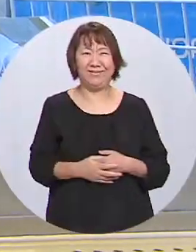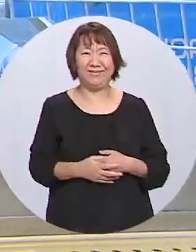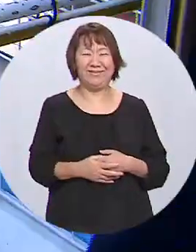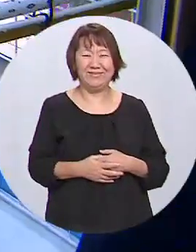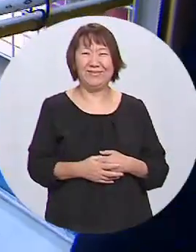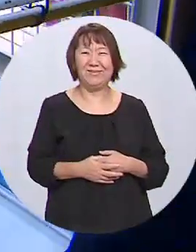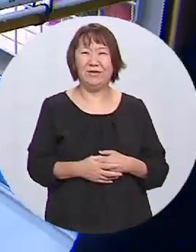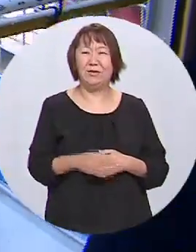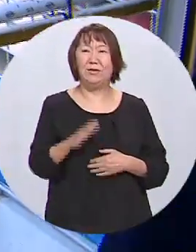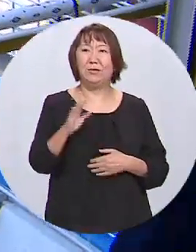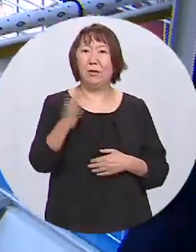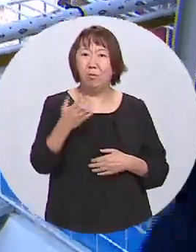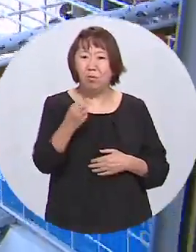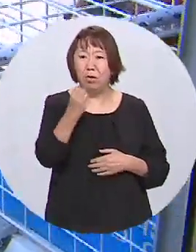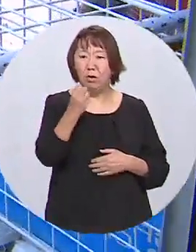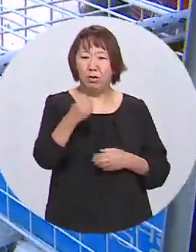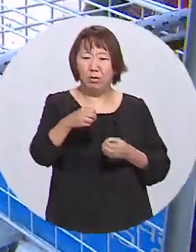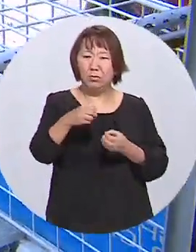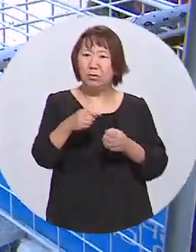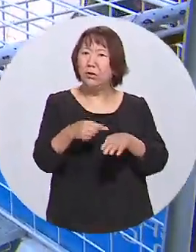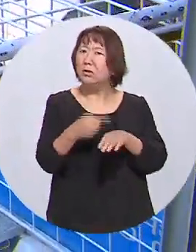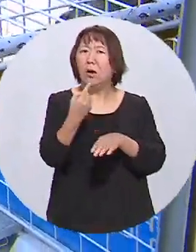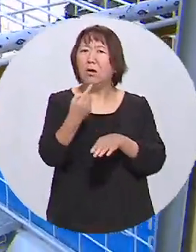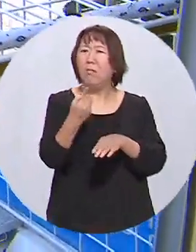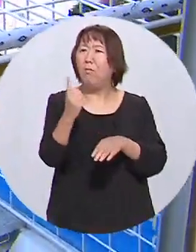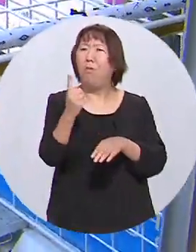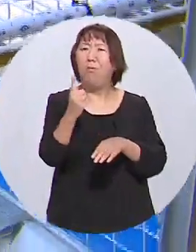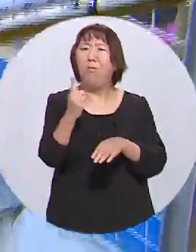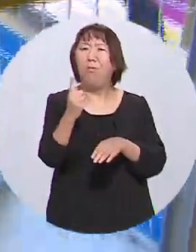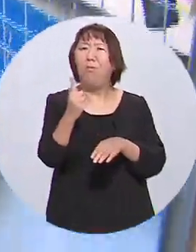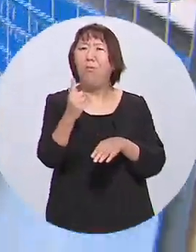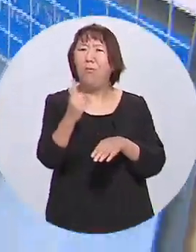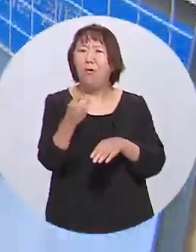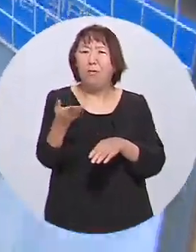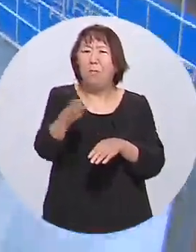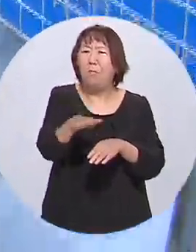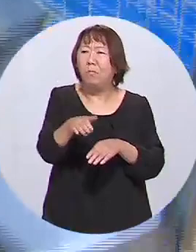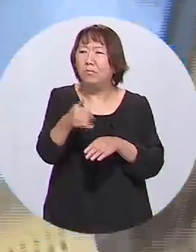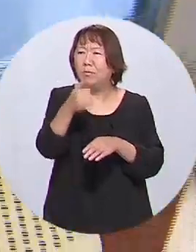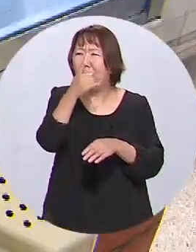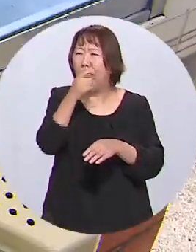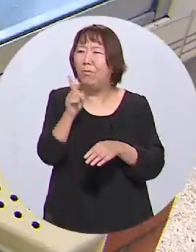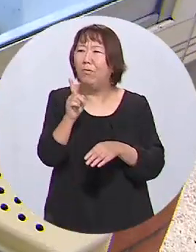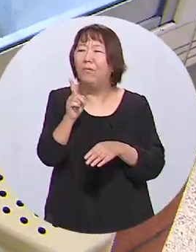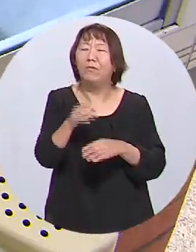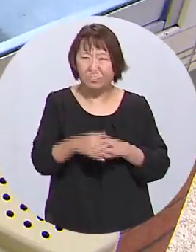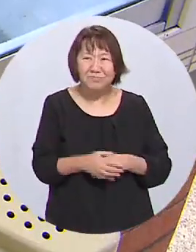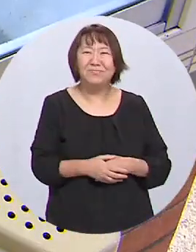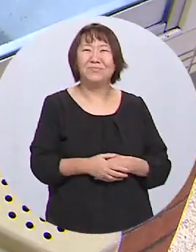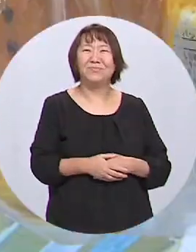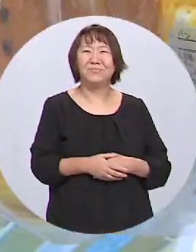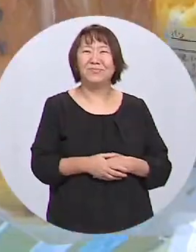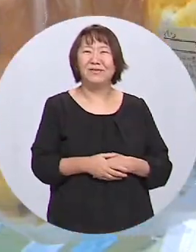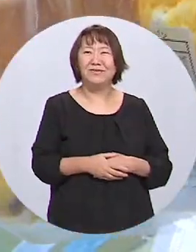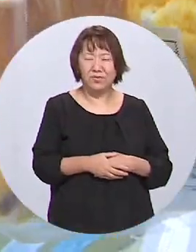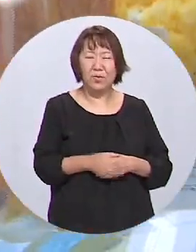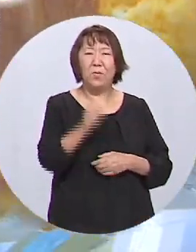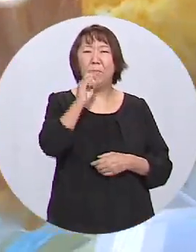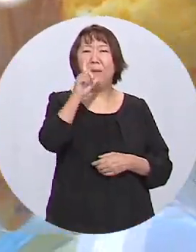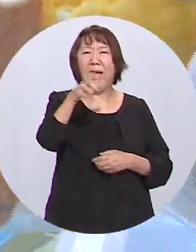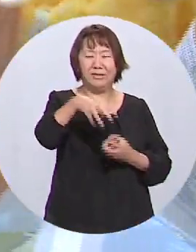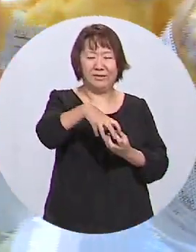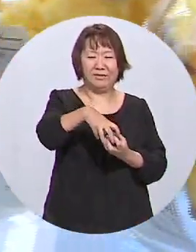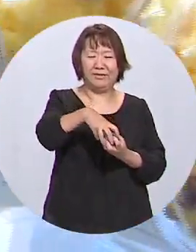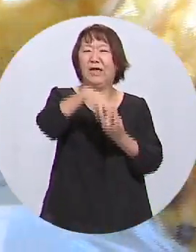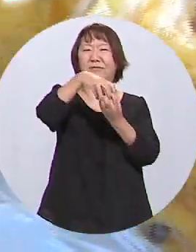いですね。でもこれパンキャッチャーできたきっかけ気になるな。 あ、それ気になりますよね。そのパンキャッチャ